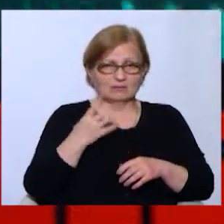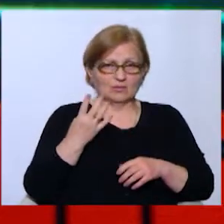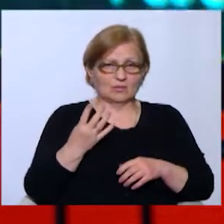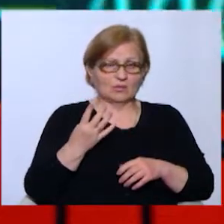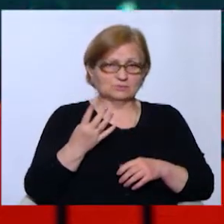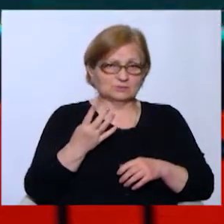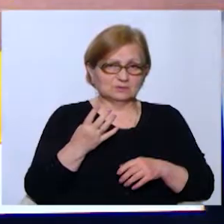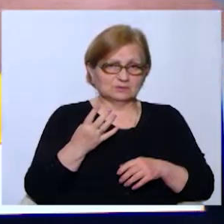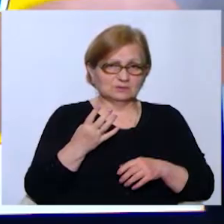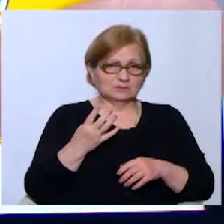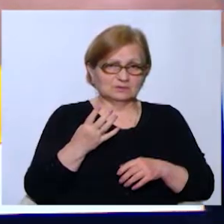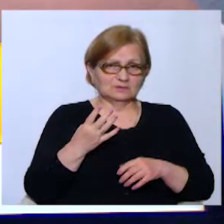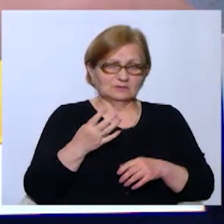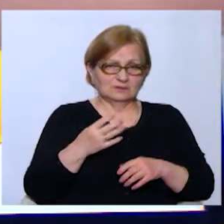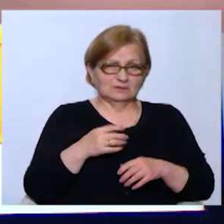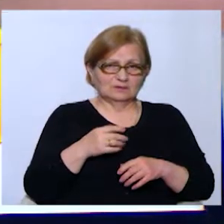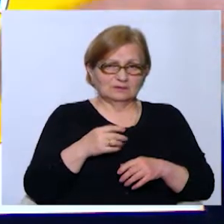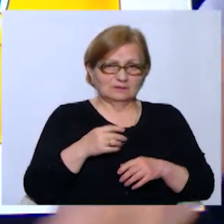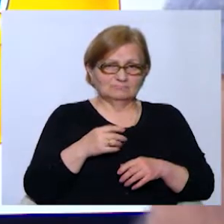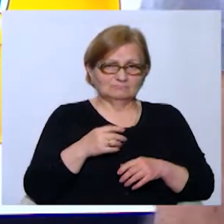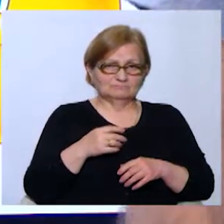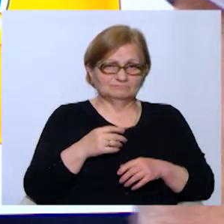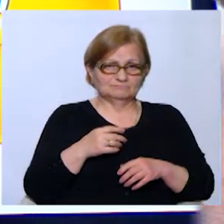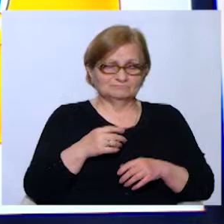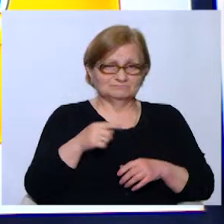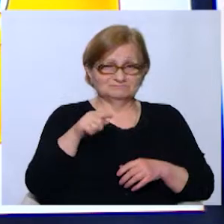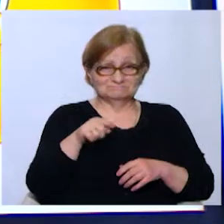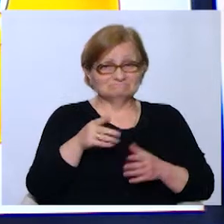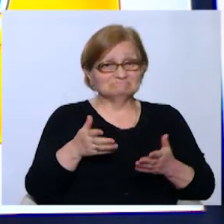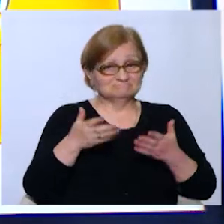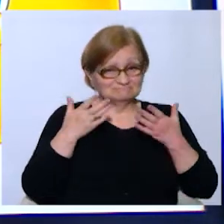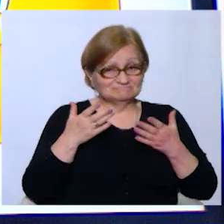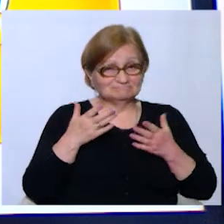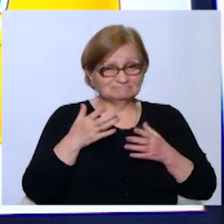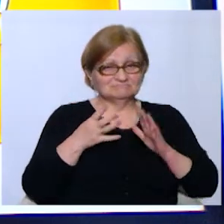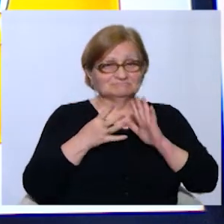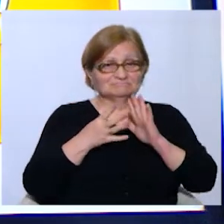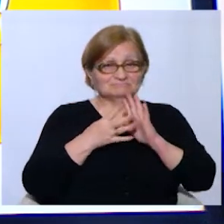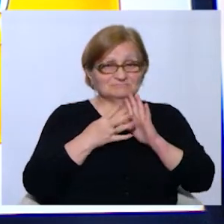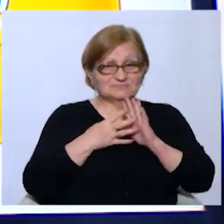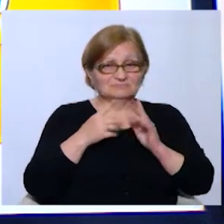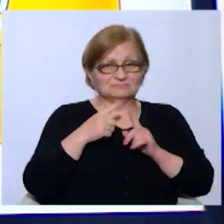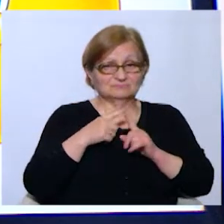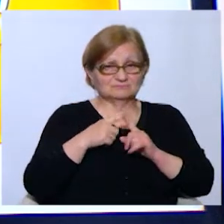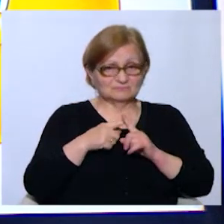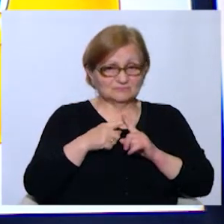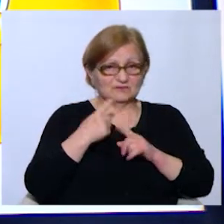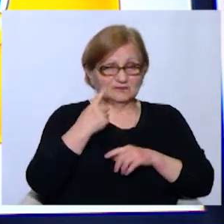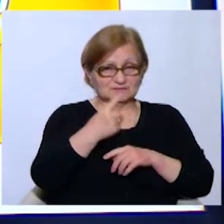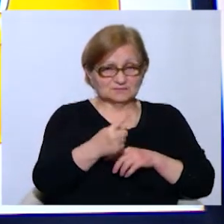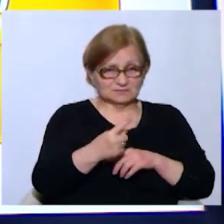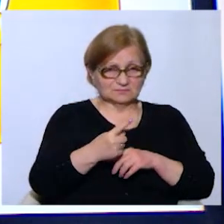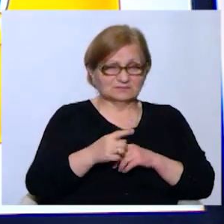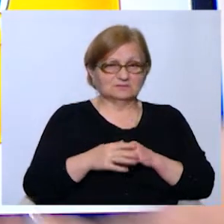დავთვალოთ რამდენი? 1, 2, 3, 4. ესე იგი, 9-ს ჯერ ვუმატებთ